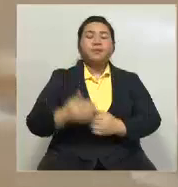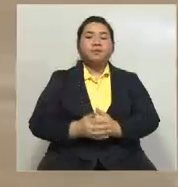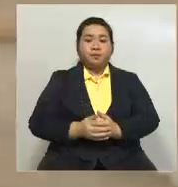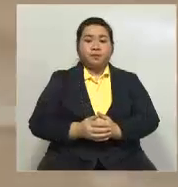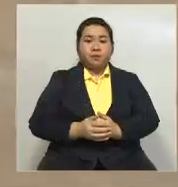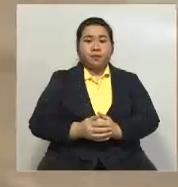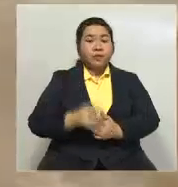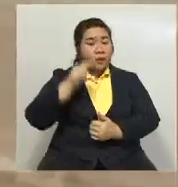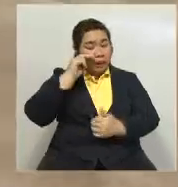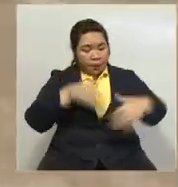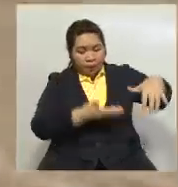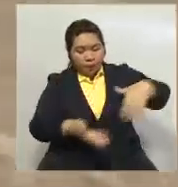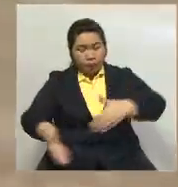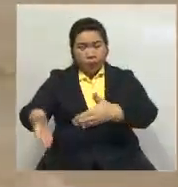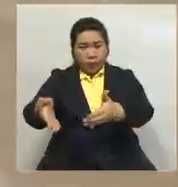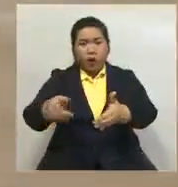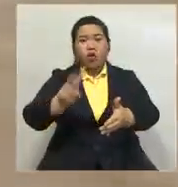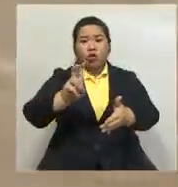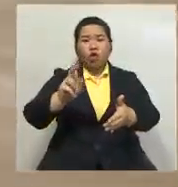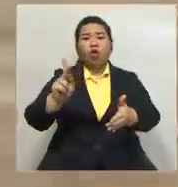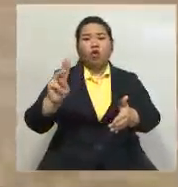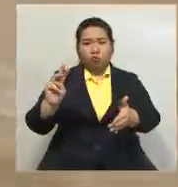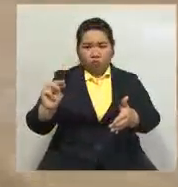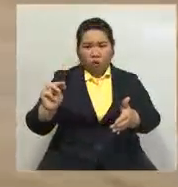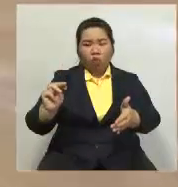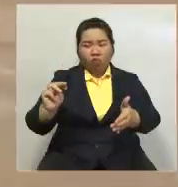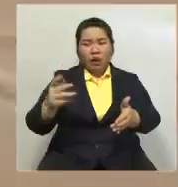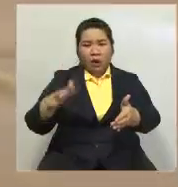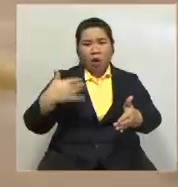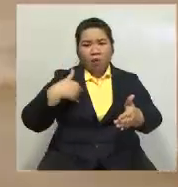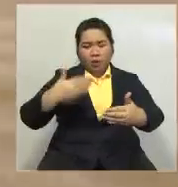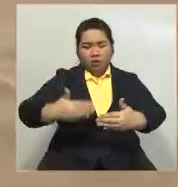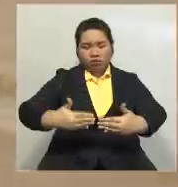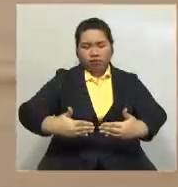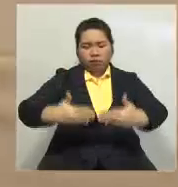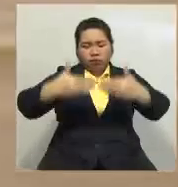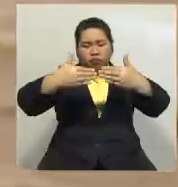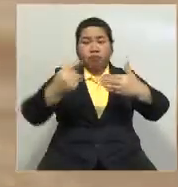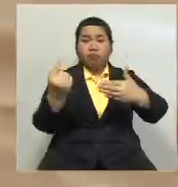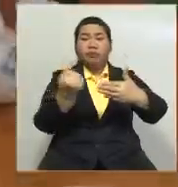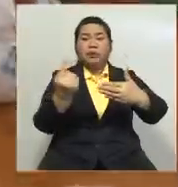ากนี้ตลอดลำน้ำก็ยังมีความยาวกว่า200กิโลเมตรด้วยแล้วก็มีประตูระบายน้ำเพียงแค่แห่ง